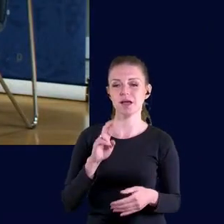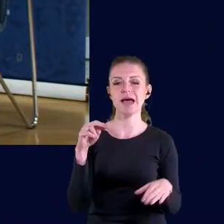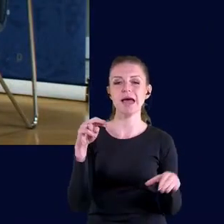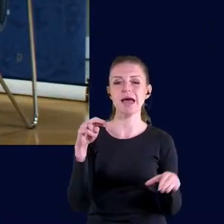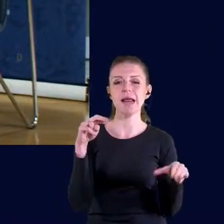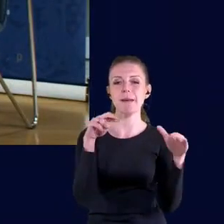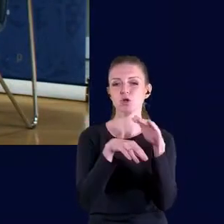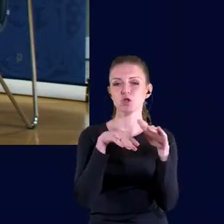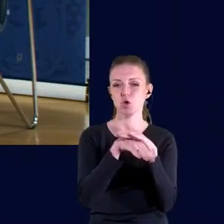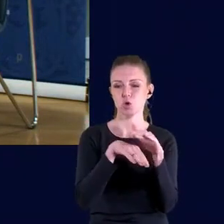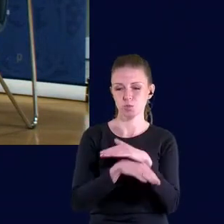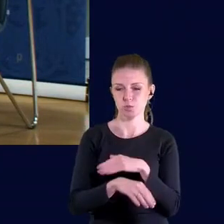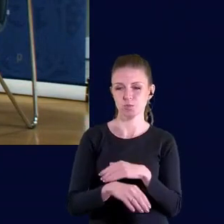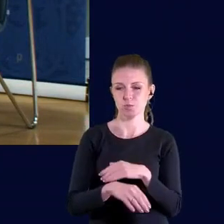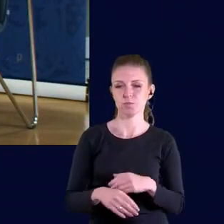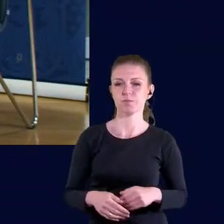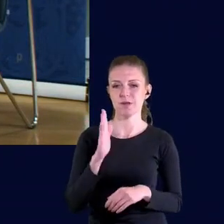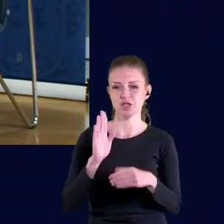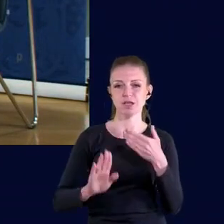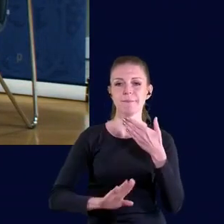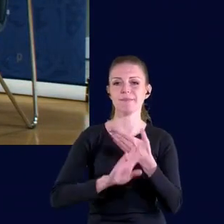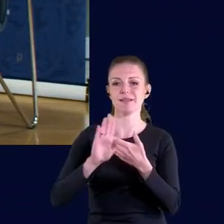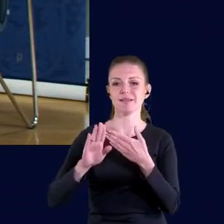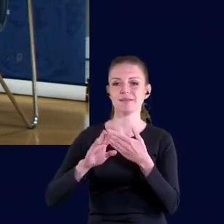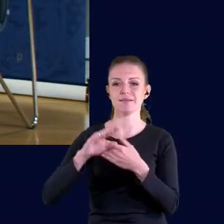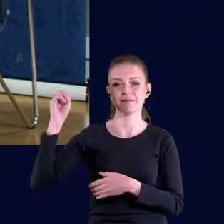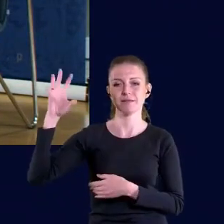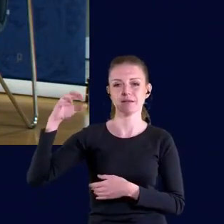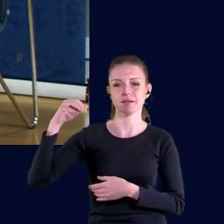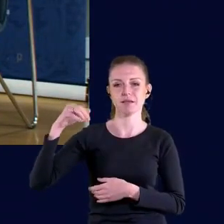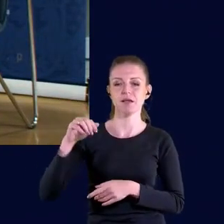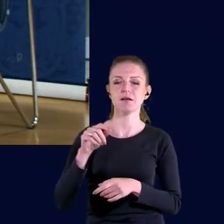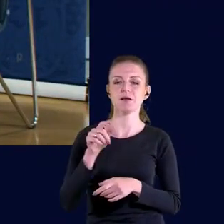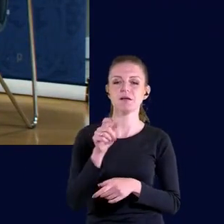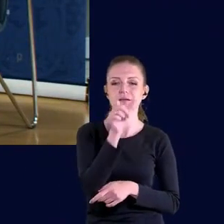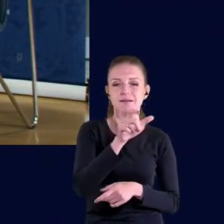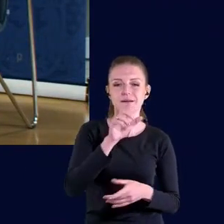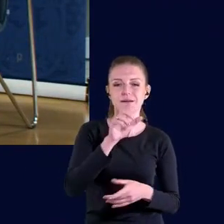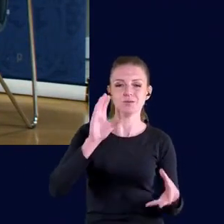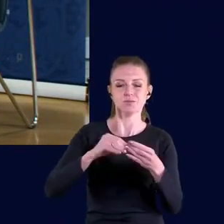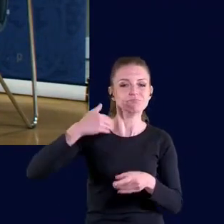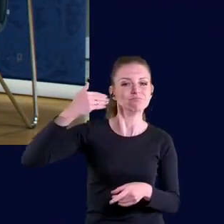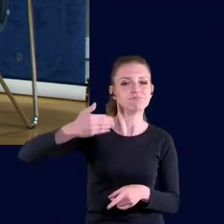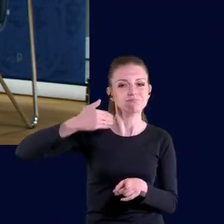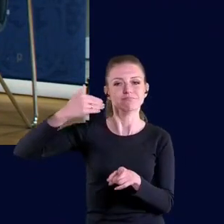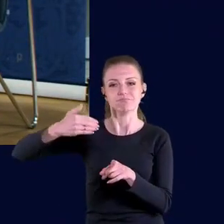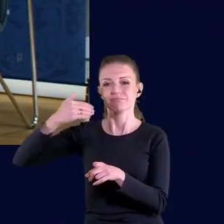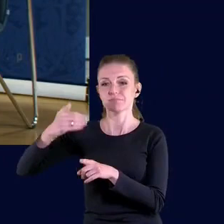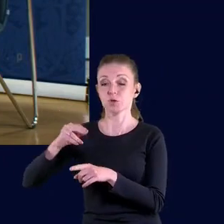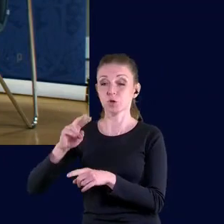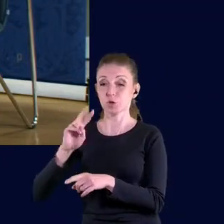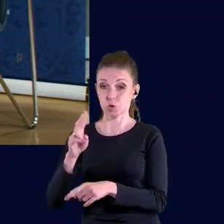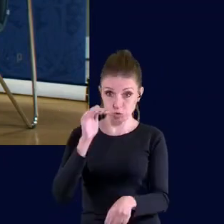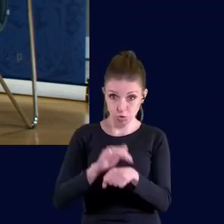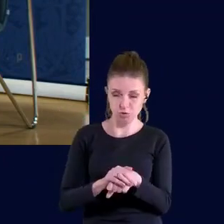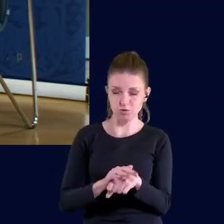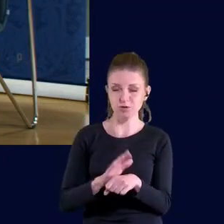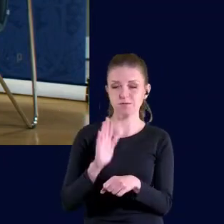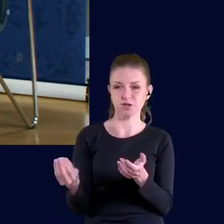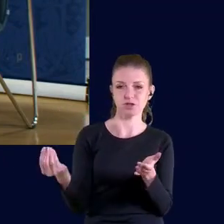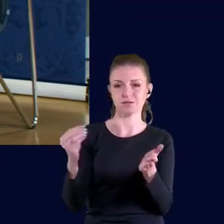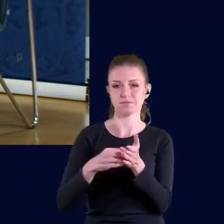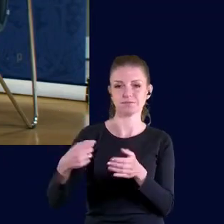też chciałem prelegentów Oczywiście tych którzy na to się zgodził